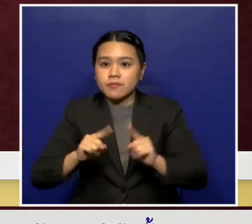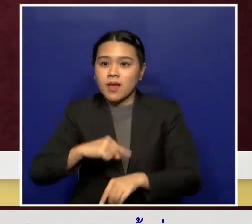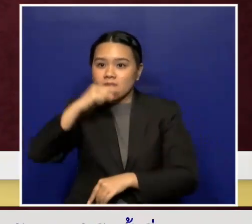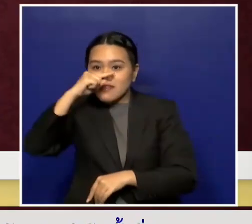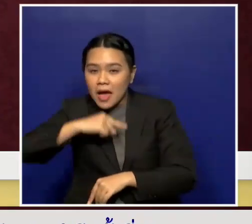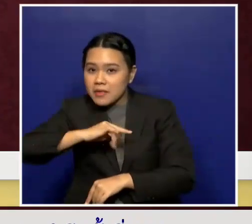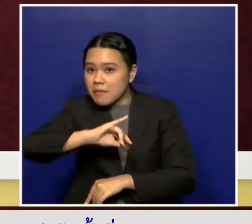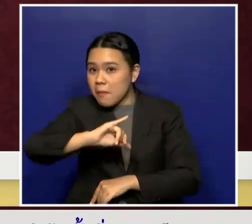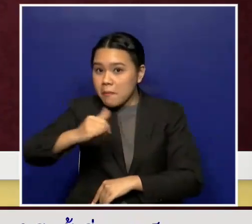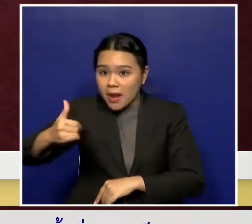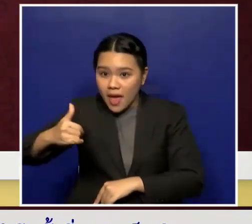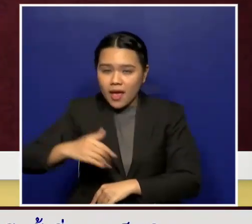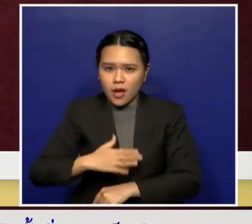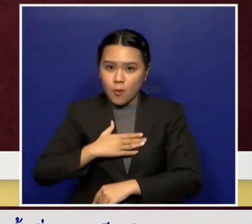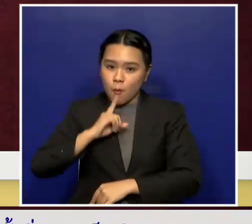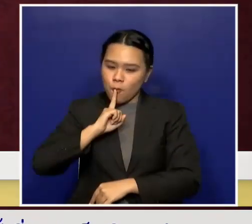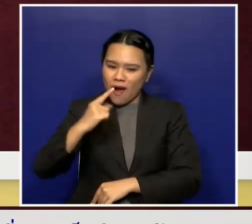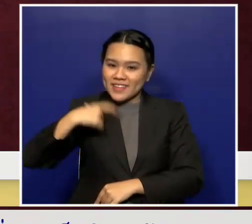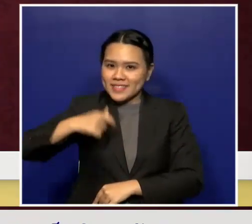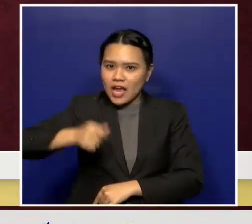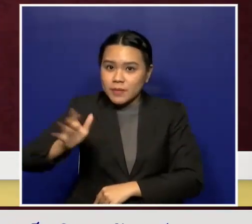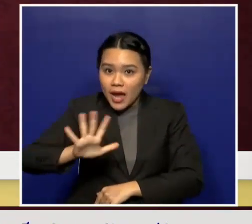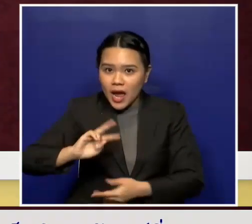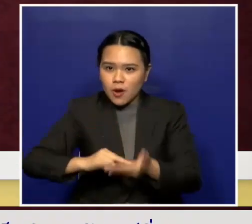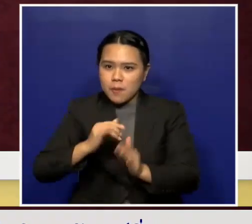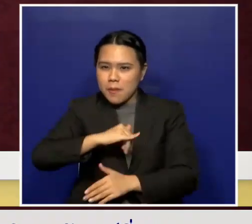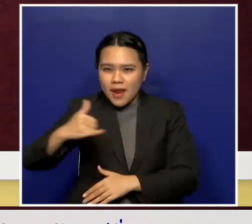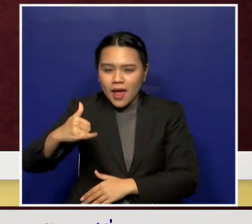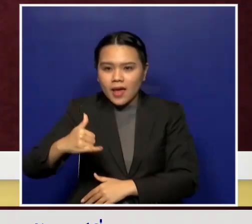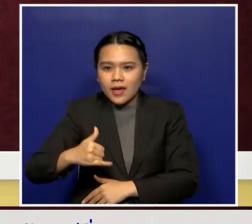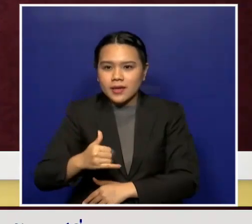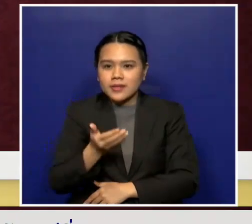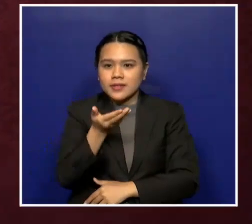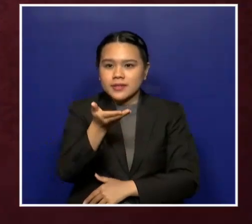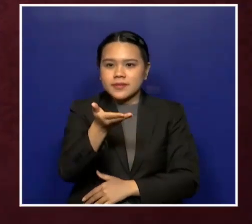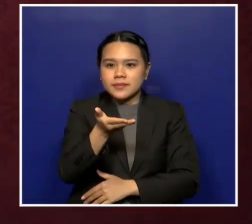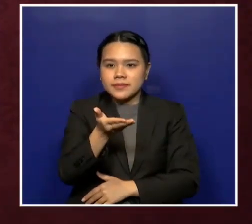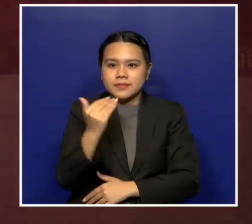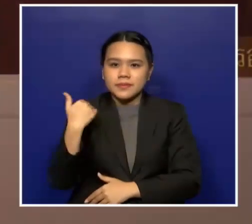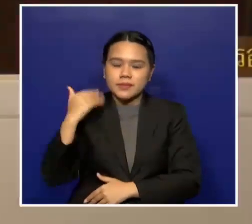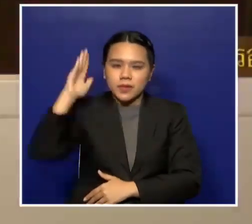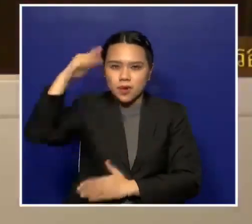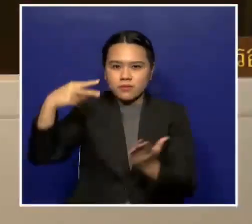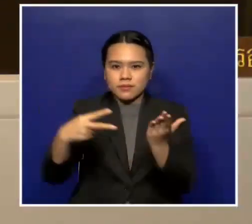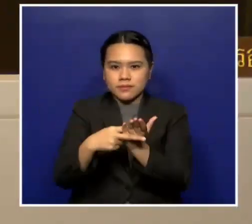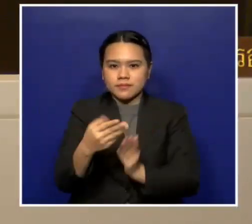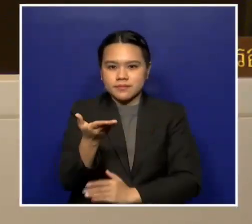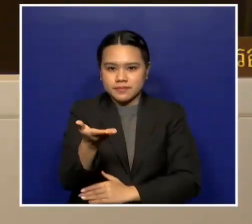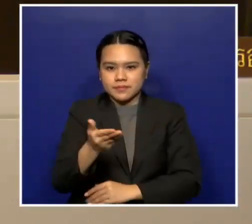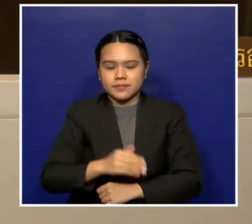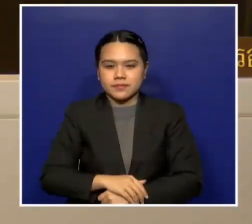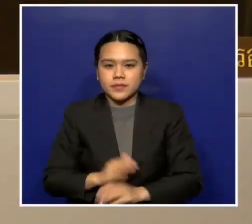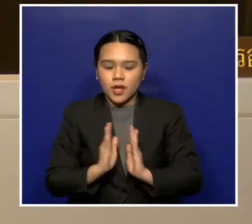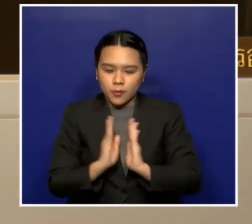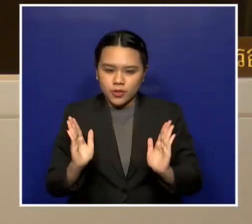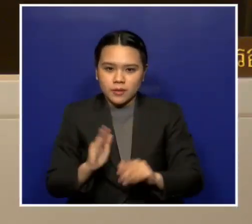แน่นะครับผมไม่ได้ก้าวล่วงศาลนะครับมันบ่แน่มัน ท่านสลันวุฒิครับประท้วงกันแล้วครับเชิญท่านไพบูลย์ครับ ขอบคุณครับท่าน